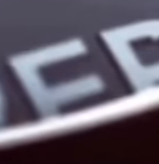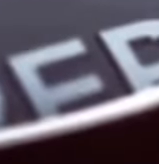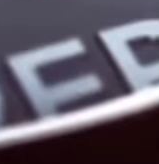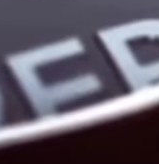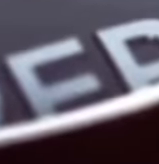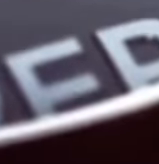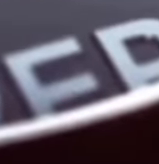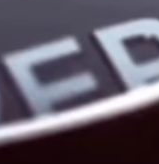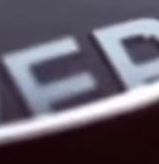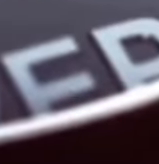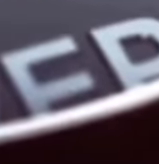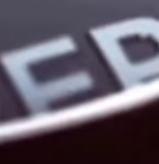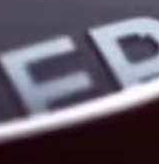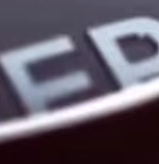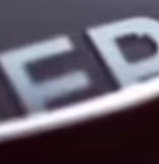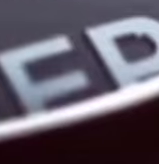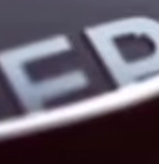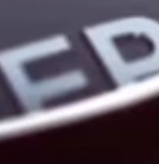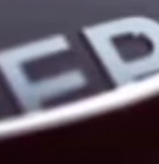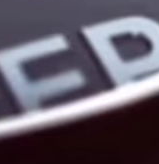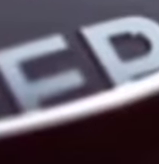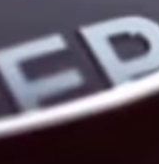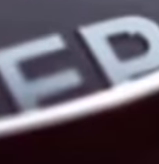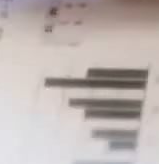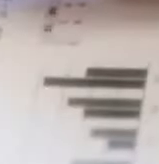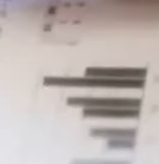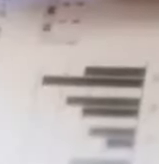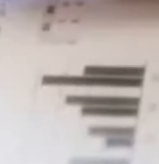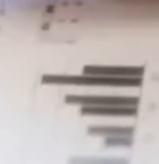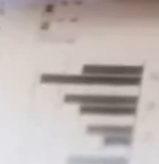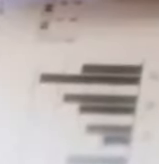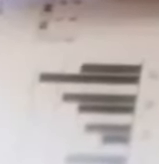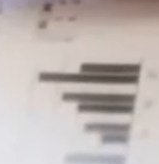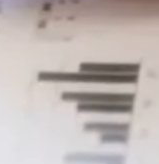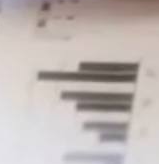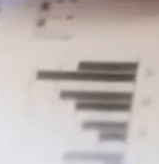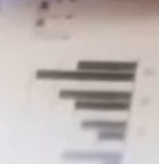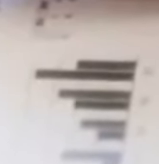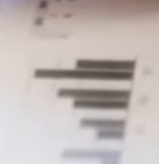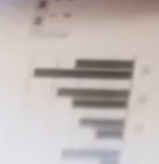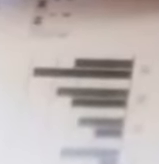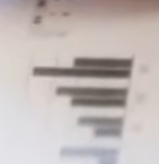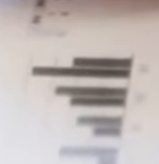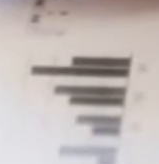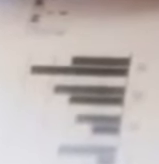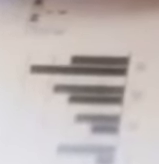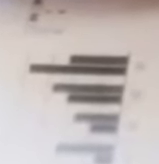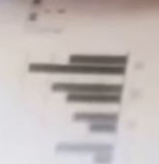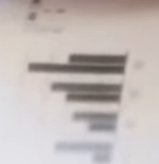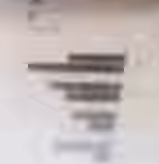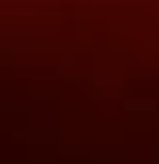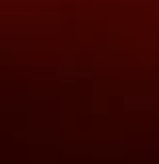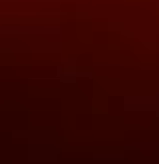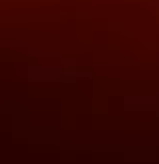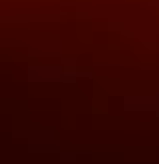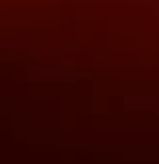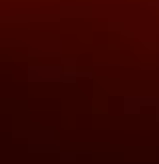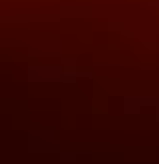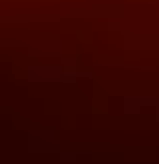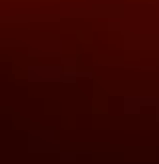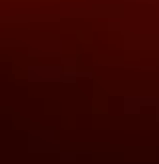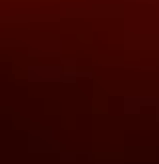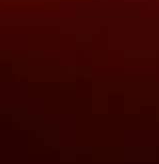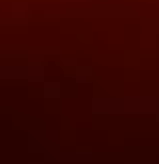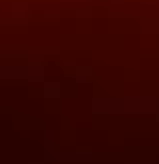pagsasagawa ng isang opisyal na pagsusuri sa financial accounts. Ginagawa ito ng isang independent body. Meron